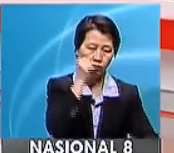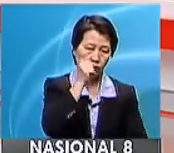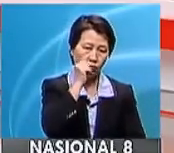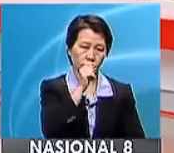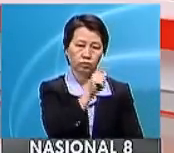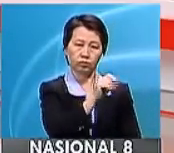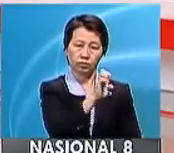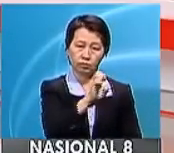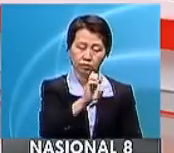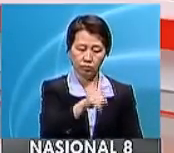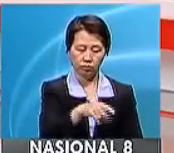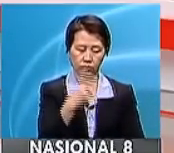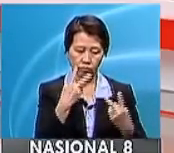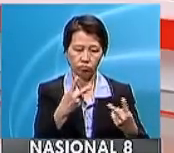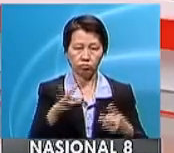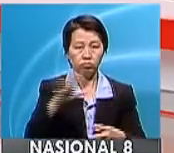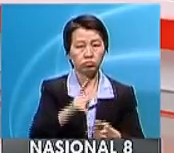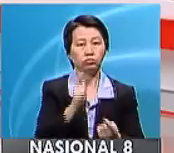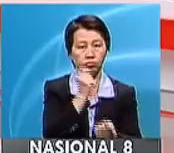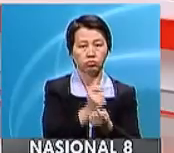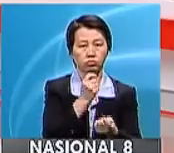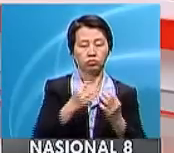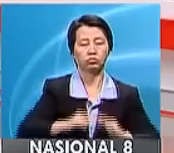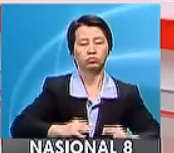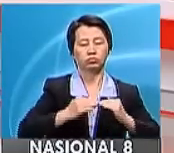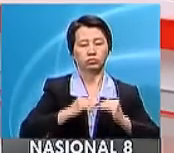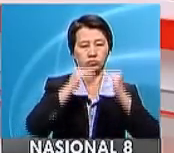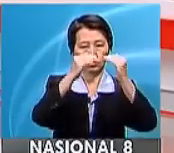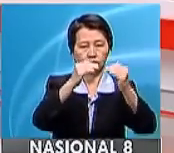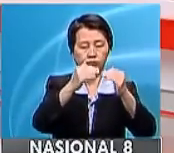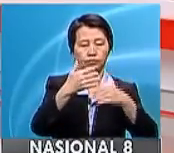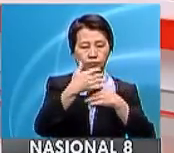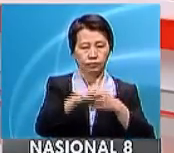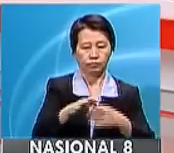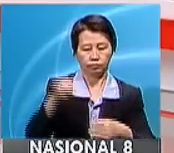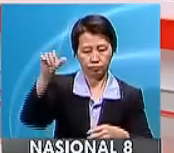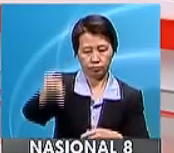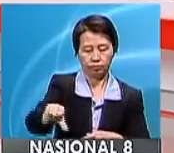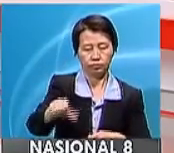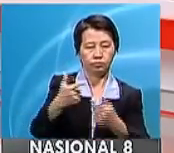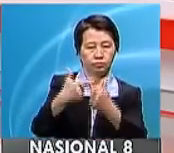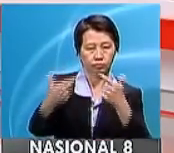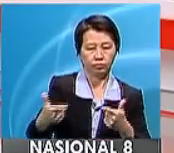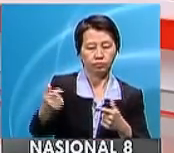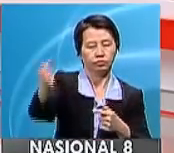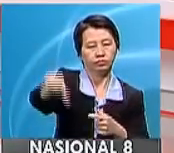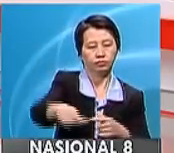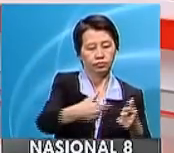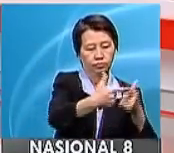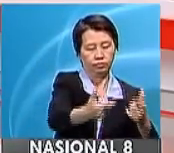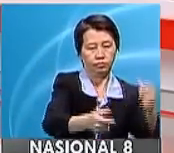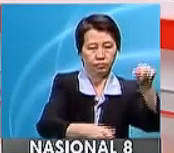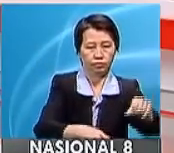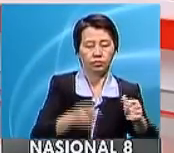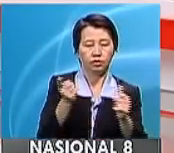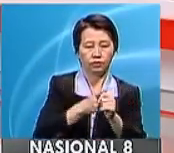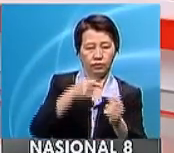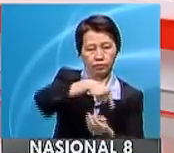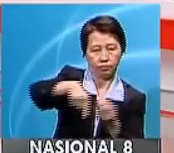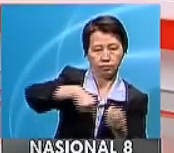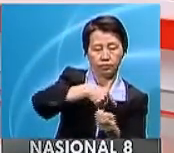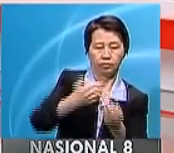t jingi menepati ramalan Mara ke peringkat seterusnya selepas menewaskan lawan masing-masing pada pusingan pertama